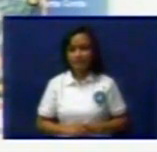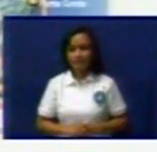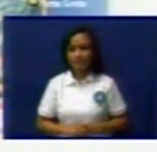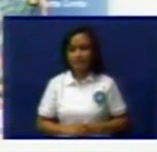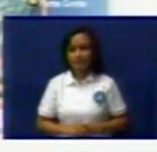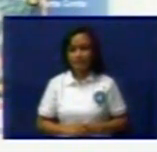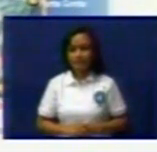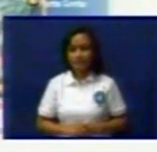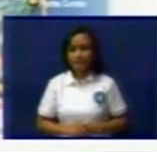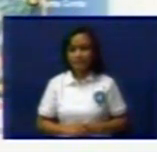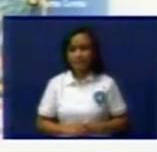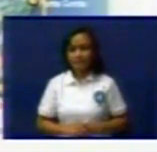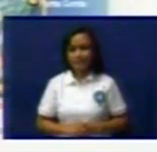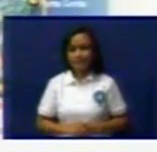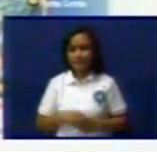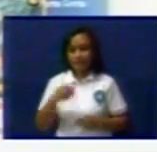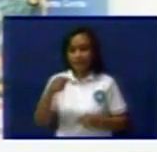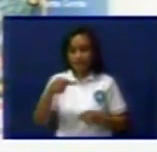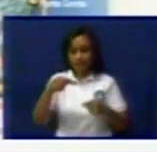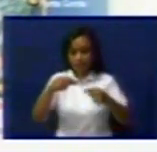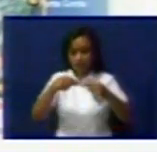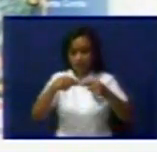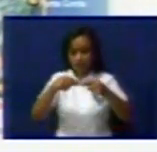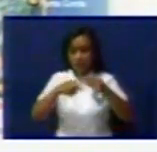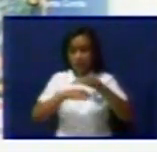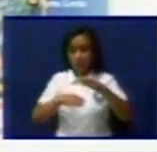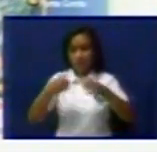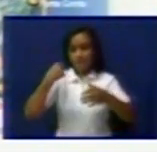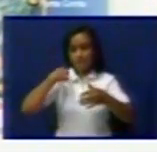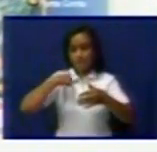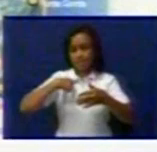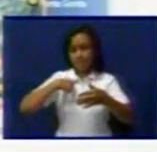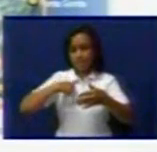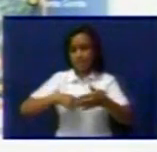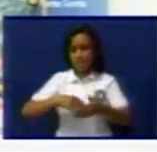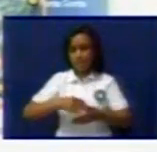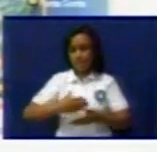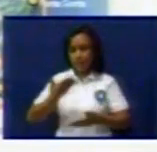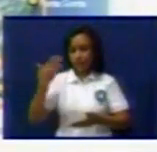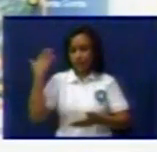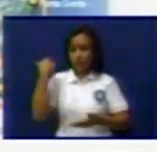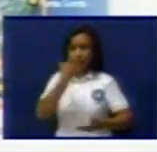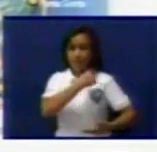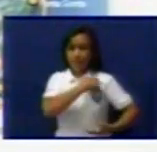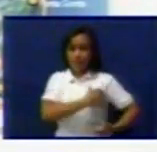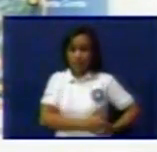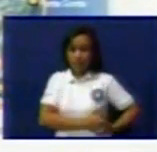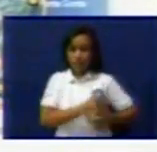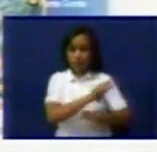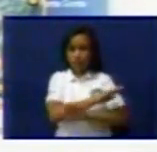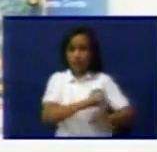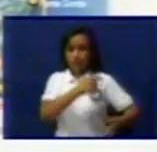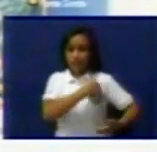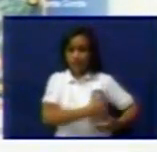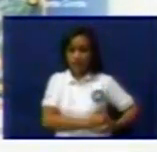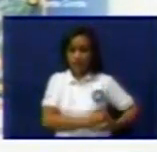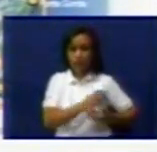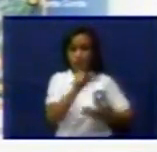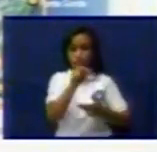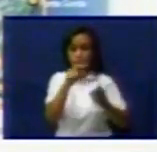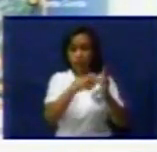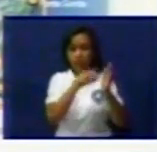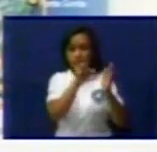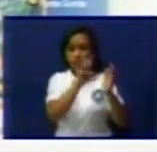对运河的线路方案进行了研究。 Desde el final de marzo de 2013, HKND ha organizado estudios del